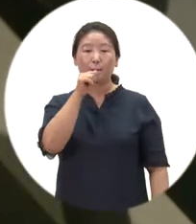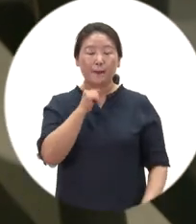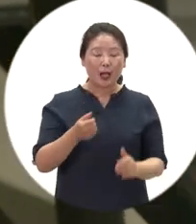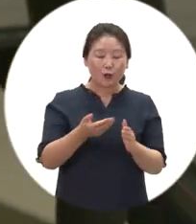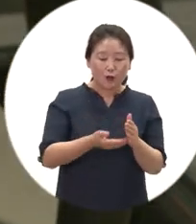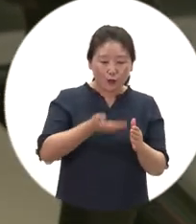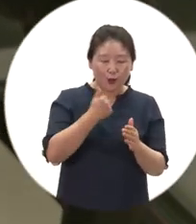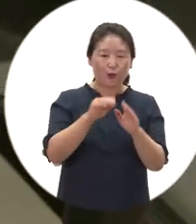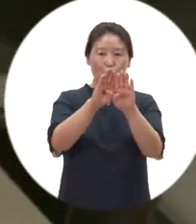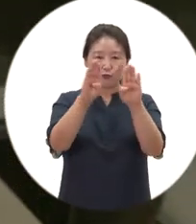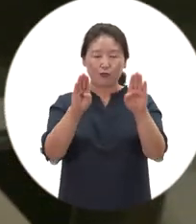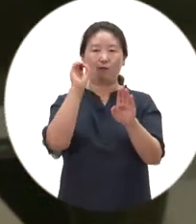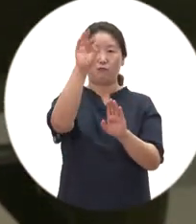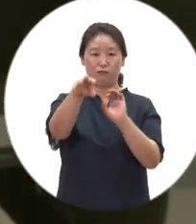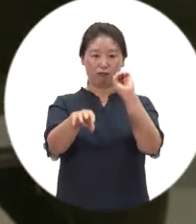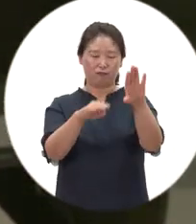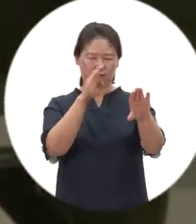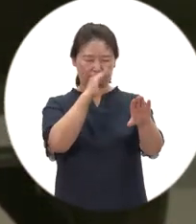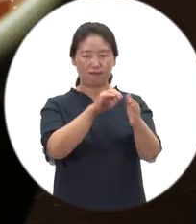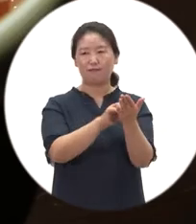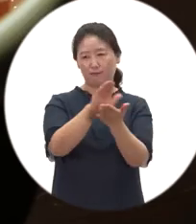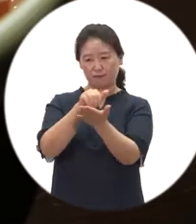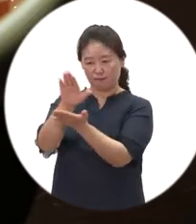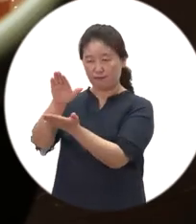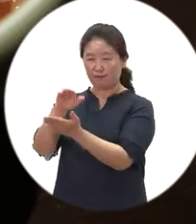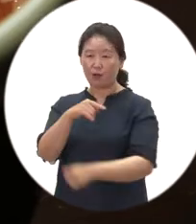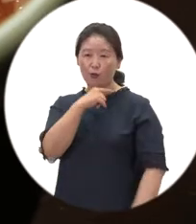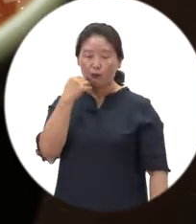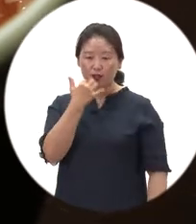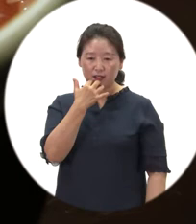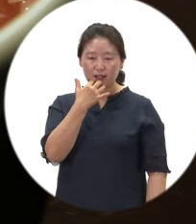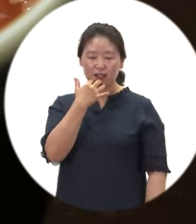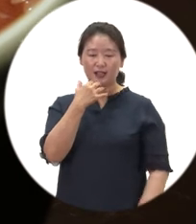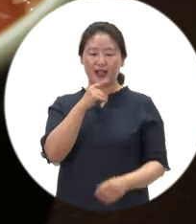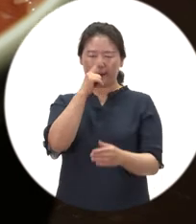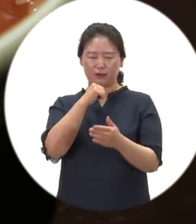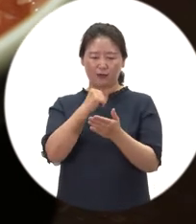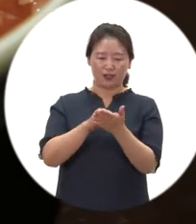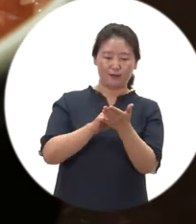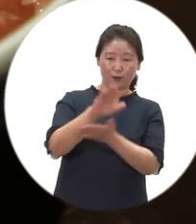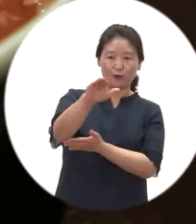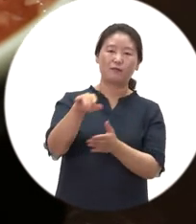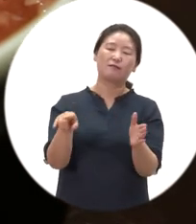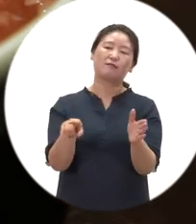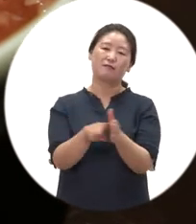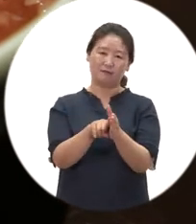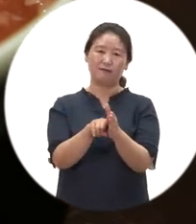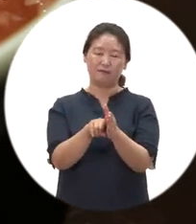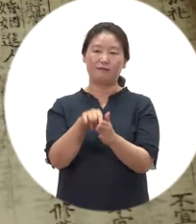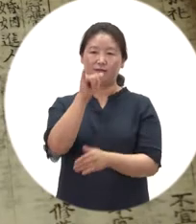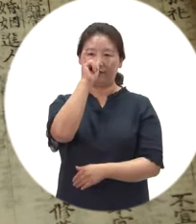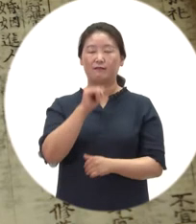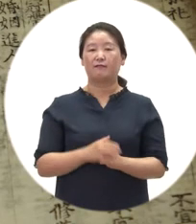먹고 대문과 벽 등에 뿌려 나쁜 기운을 쫓는데요. 이는 붉은색의 팥죽이 나쁜 기운을 쫓는다고 믿기